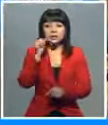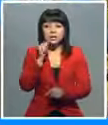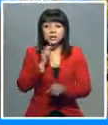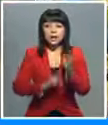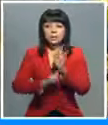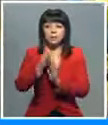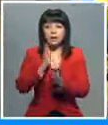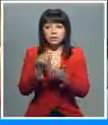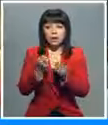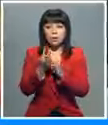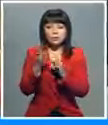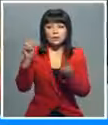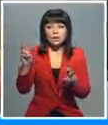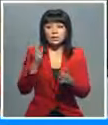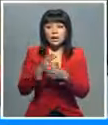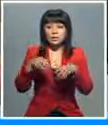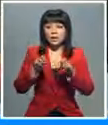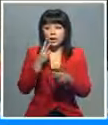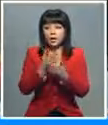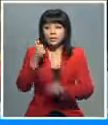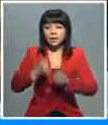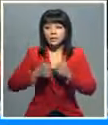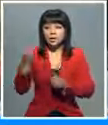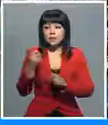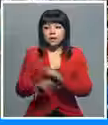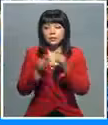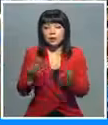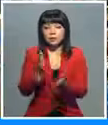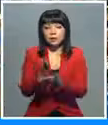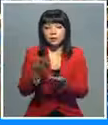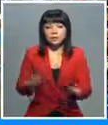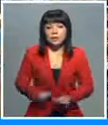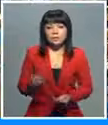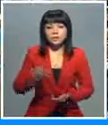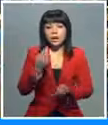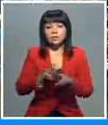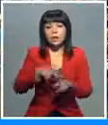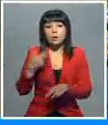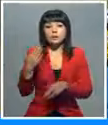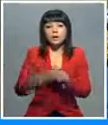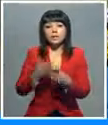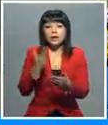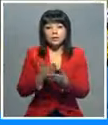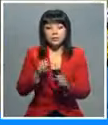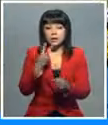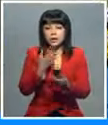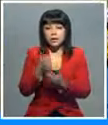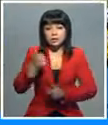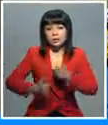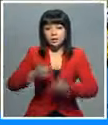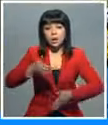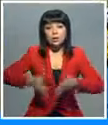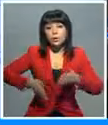Онда оқушылар 13 аталым бойынша бақ сынайды. Олимпиадаға зияткерлік мектептің өңір-өңірден келген 30-дан астам өкілі төрелік етеді. Олардың